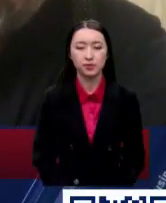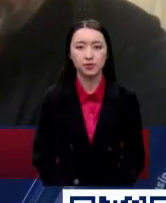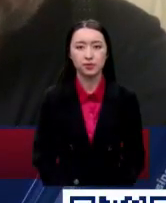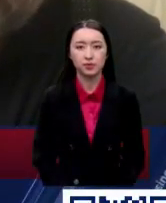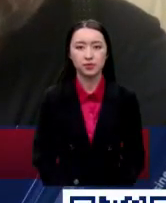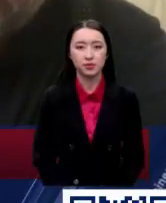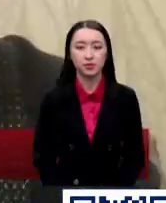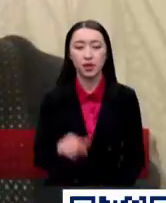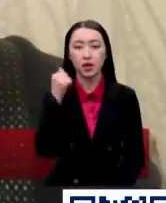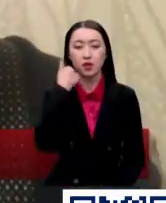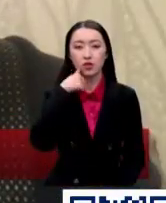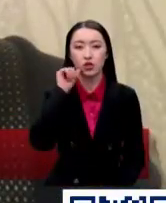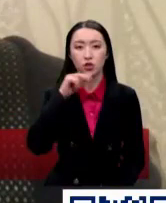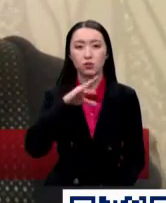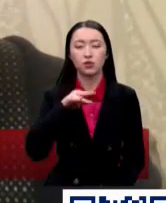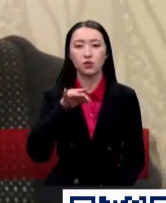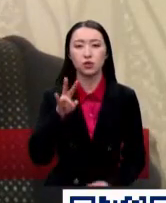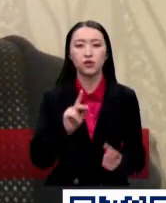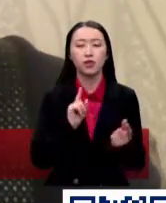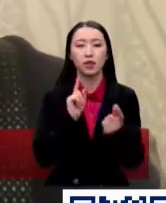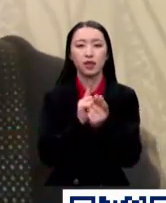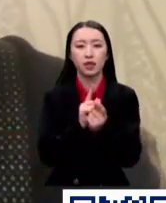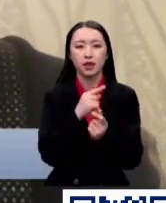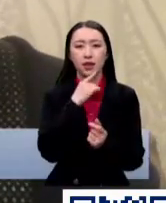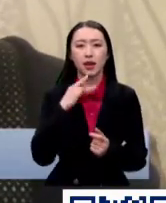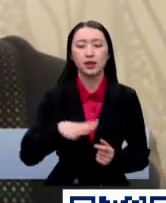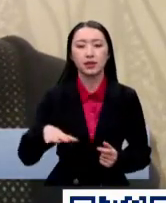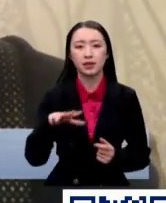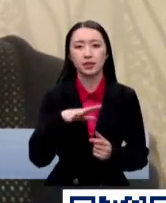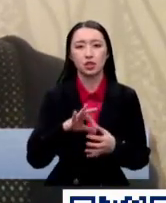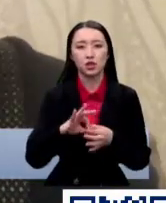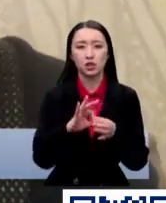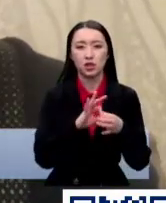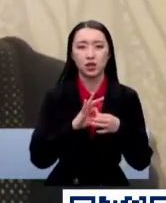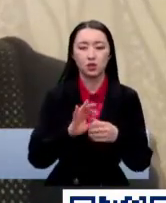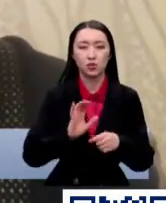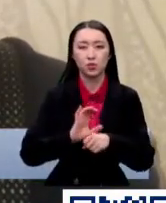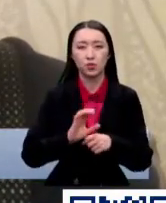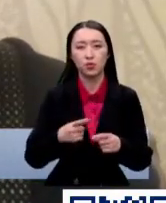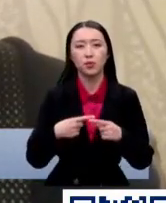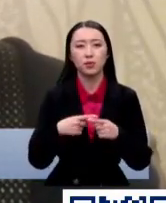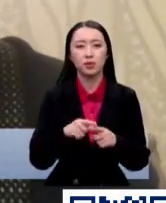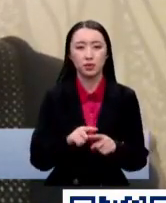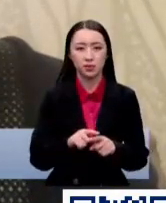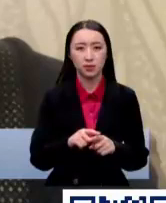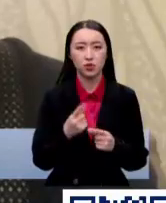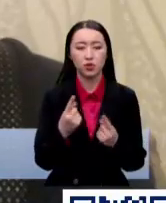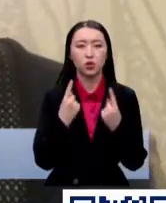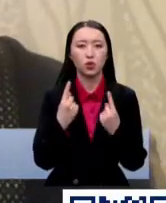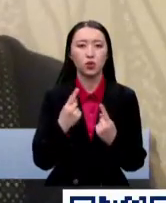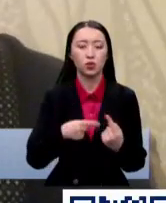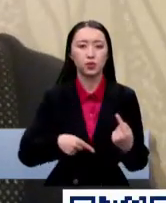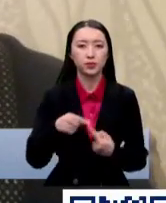Вчера Владимир Путин встречался с представителями Российского союза промышленников-предпринимателей, ну, фактически с представителями крупного